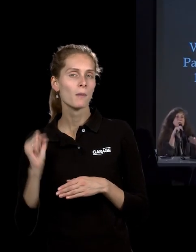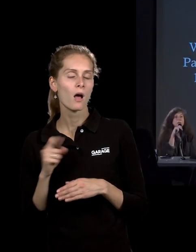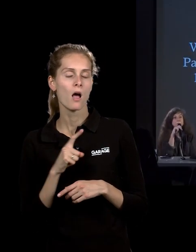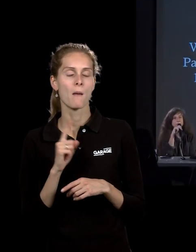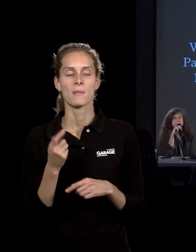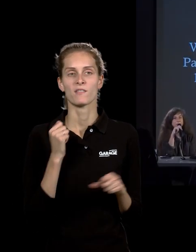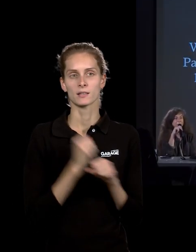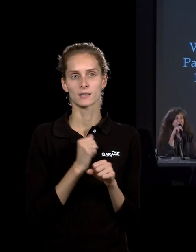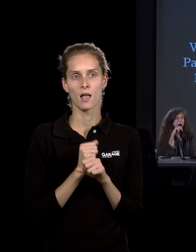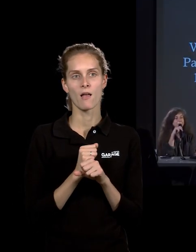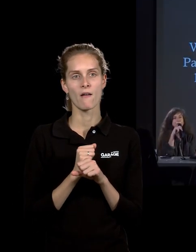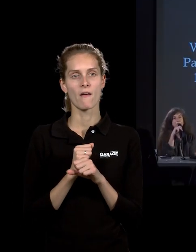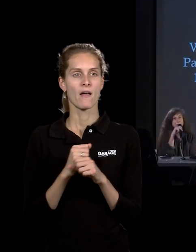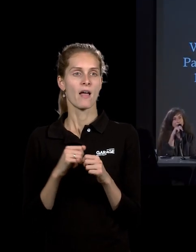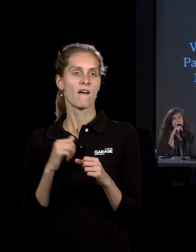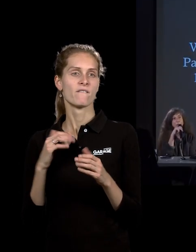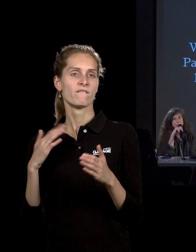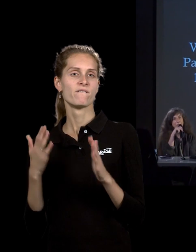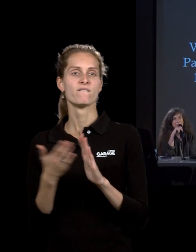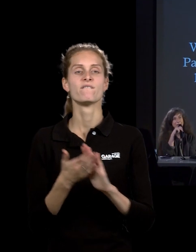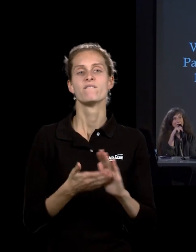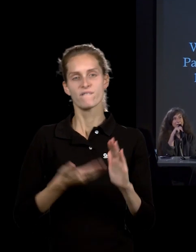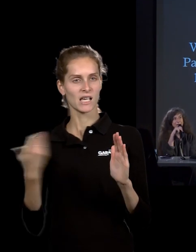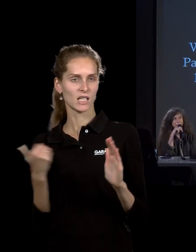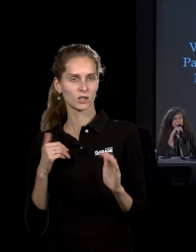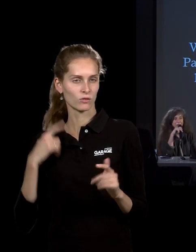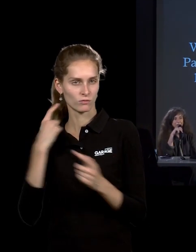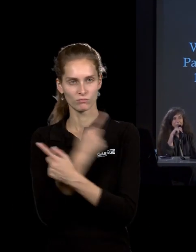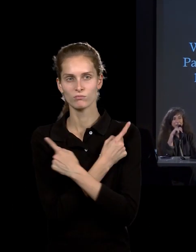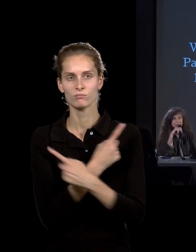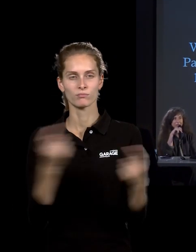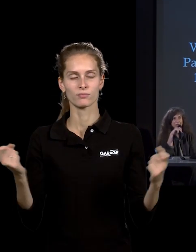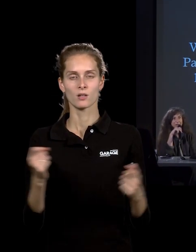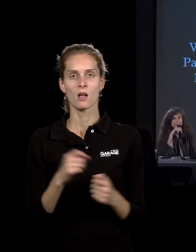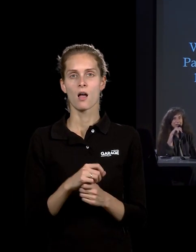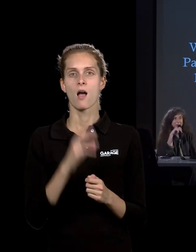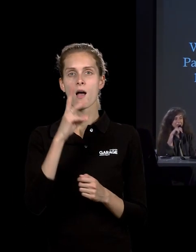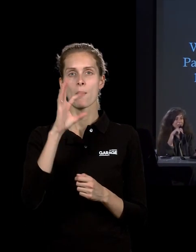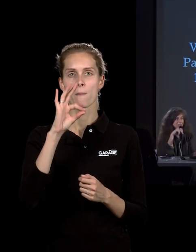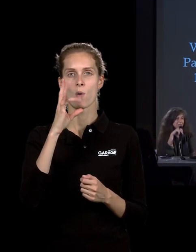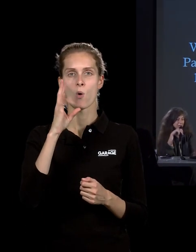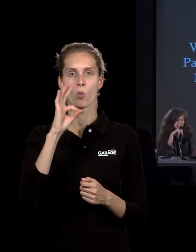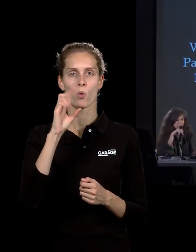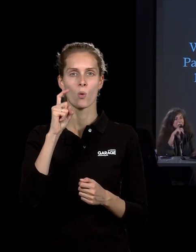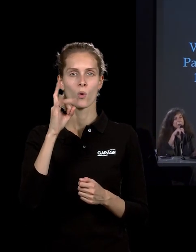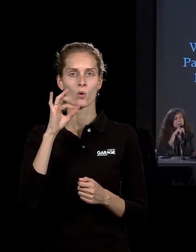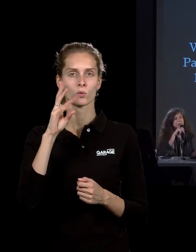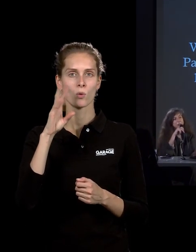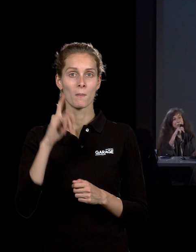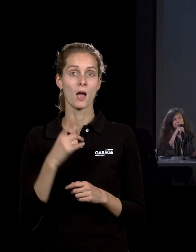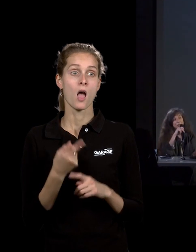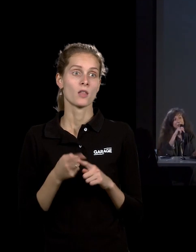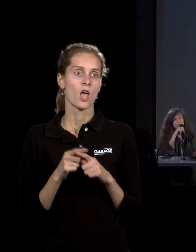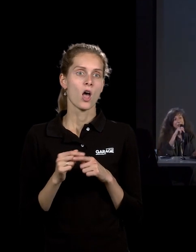это такой вызов абстрактному экспрессионизму, он делает монохромы. То есть это живопись, это картина, это абстракция, но как бы и